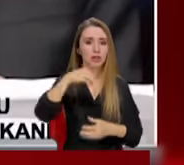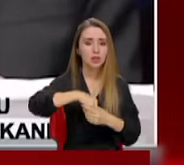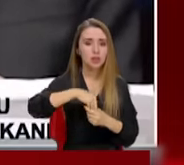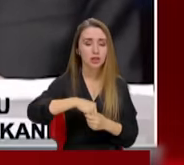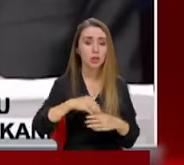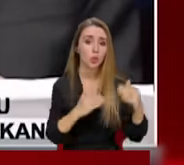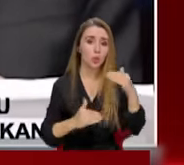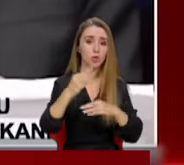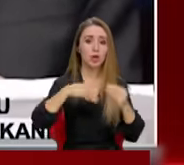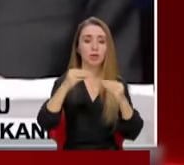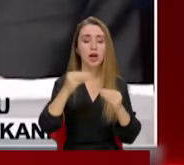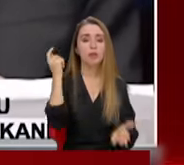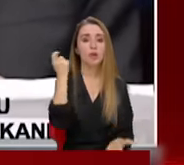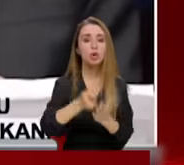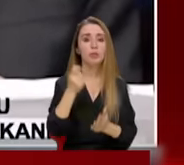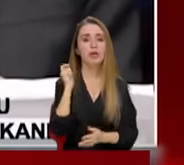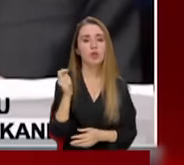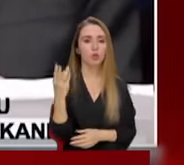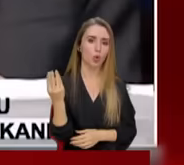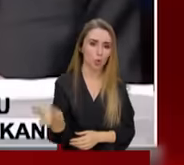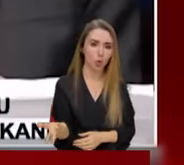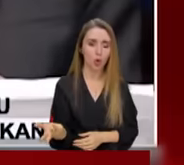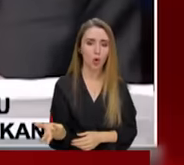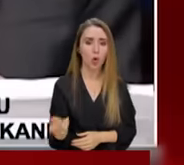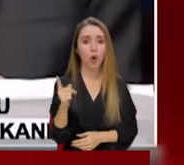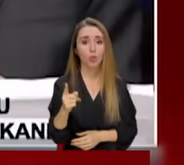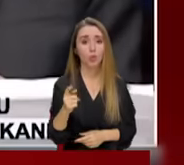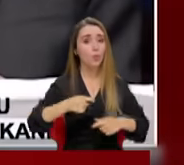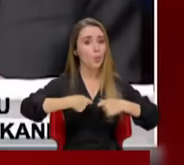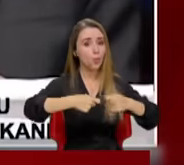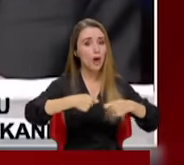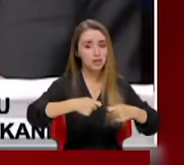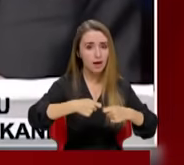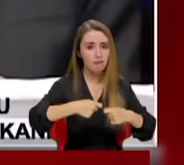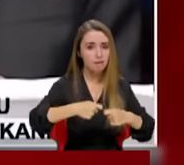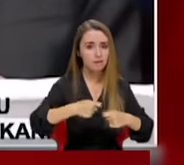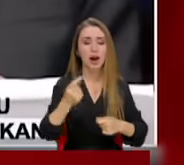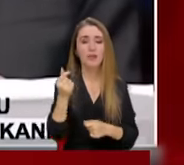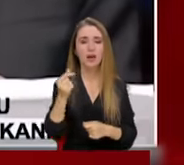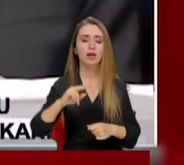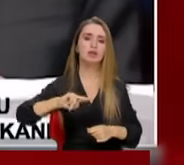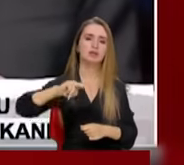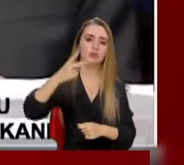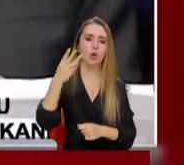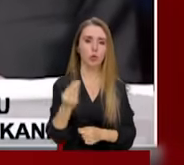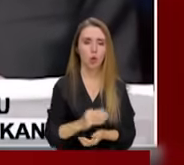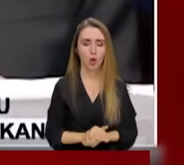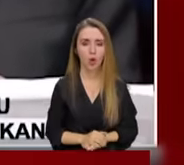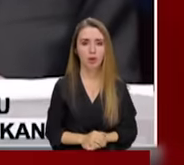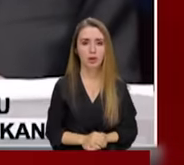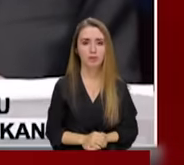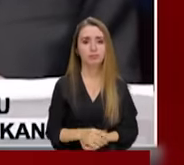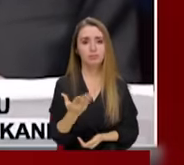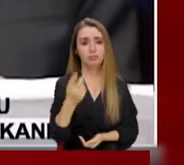daha yüksek faiz ödemek durumunda kaldıklarında bu maliyeti doğrudan doğruya fiyatlara yansıtacaklar. Al senin